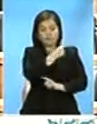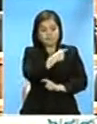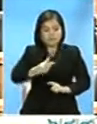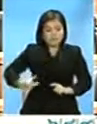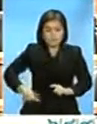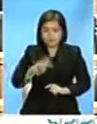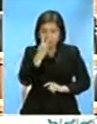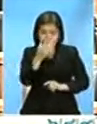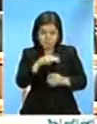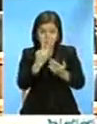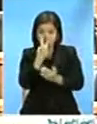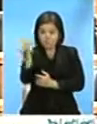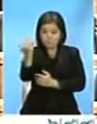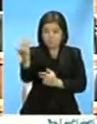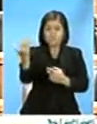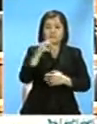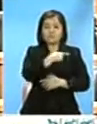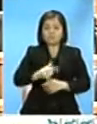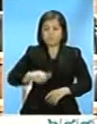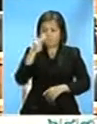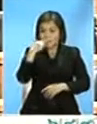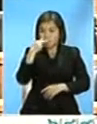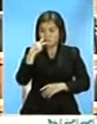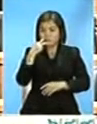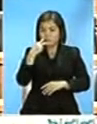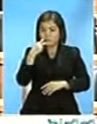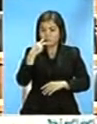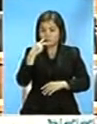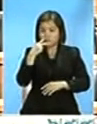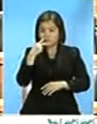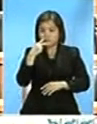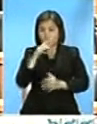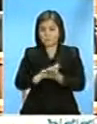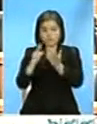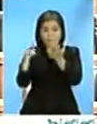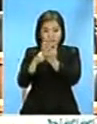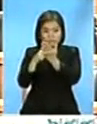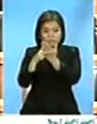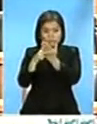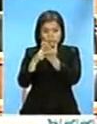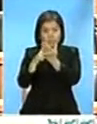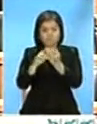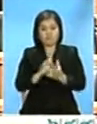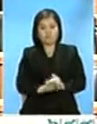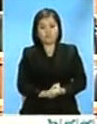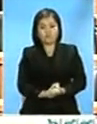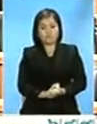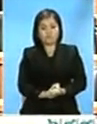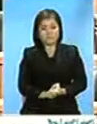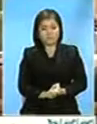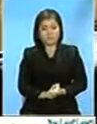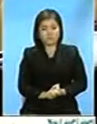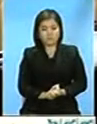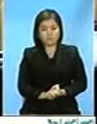เห็นพวกเราอยู่ทะเลาะกันท่านร้องไห้ไหม ท่าน พูดไม่ออกนะครับกับผมต้องขอกราบเรียนนิดนึงฮะเราต้องอดทน ท่านฮ